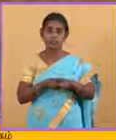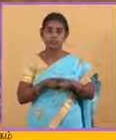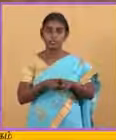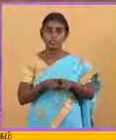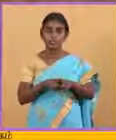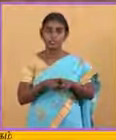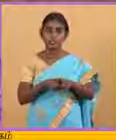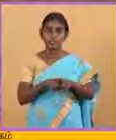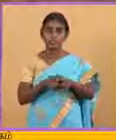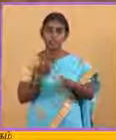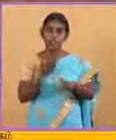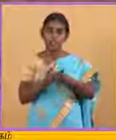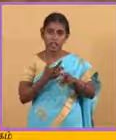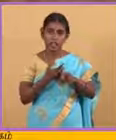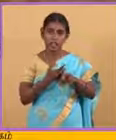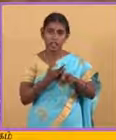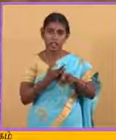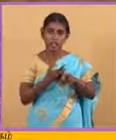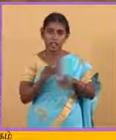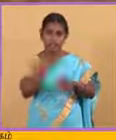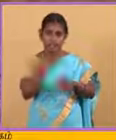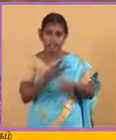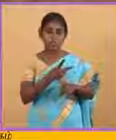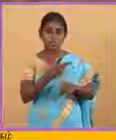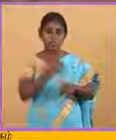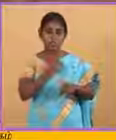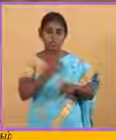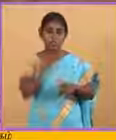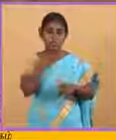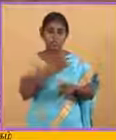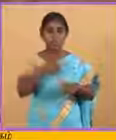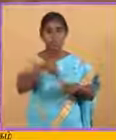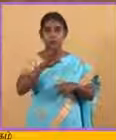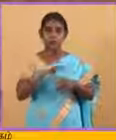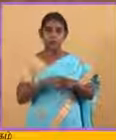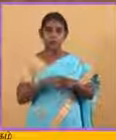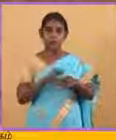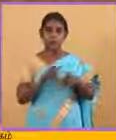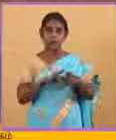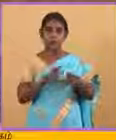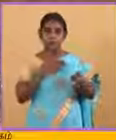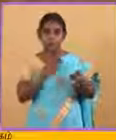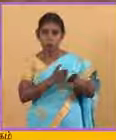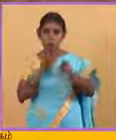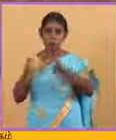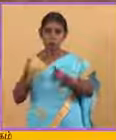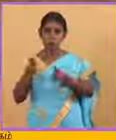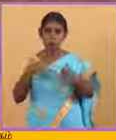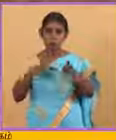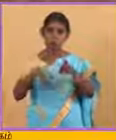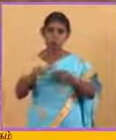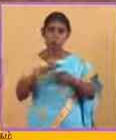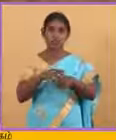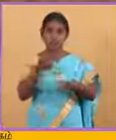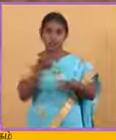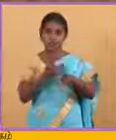அதனால் அந்த கல் இருக்கிறத பார்த்து போகணுமா நம்ம? அதே நேரத்தில் என்ன சொல், ஒதுங்கியும் போகணும், அந்த கல்லை